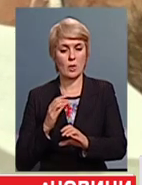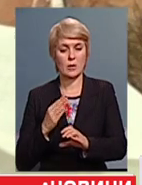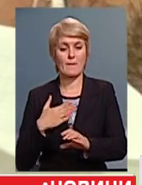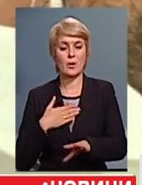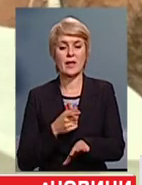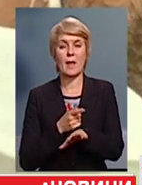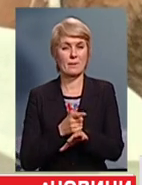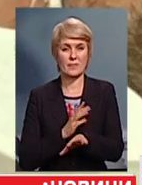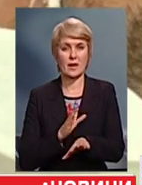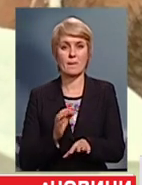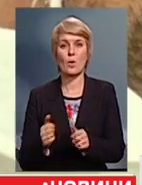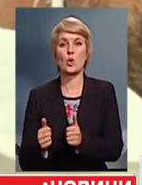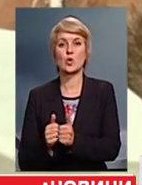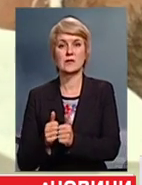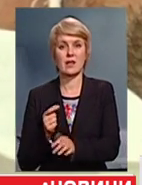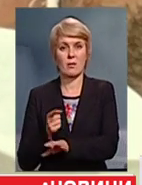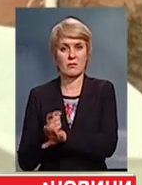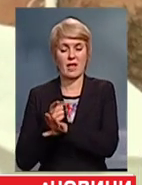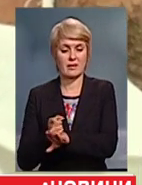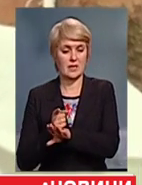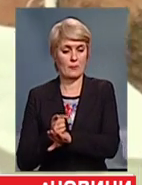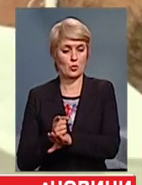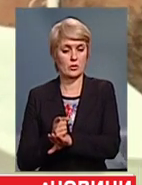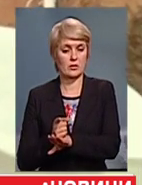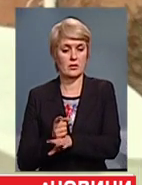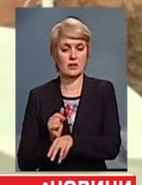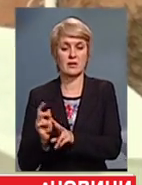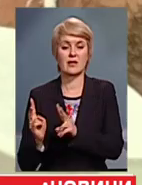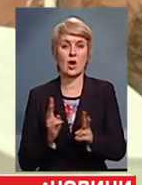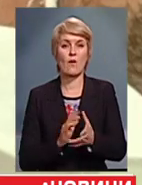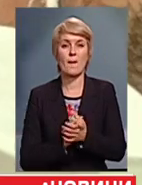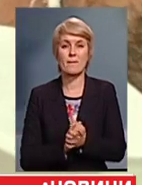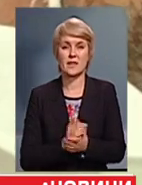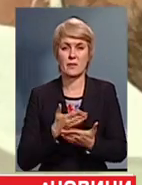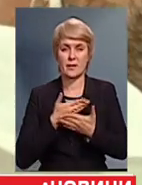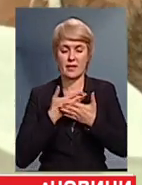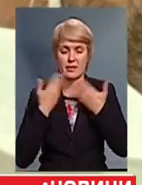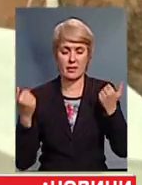танки не работали, а по соседям танки работали. Никакого перемирия нету.